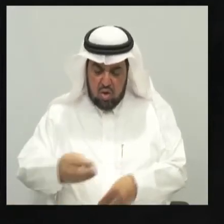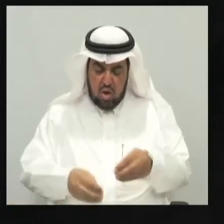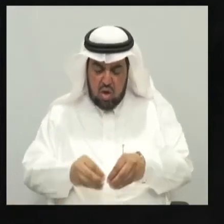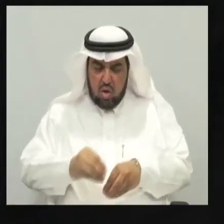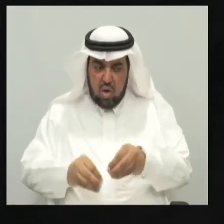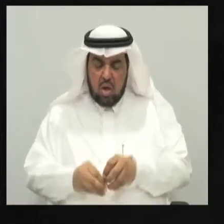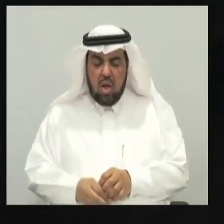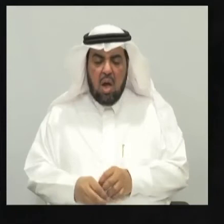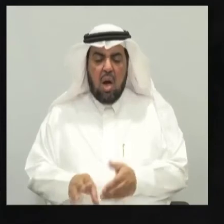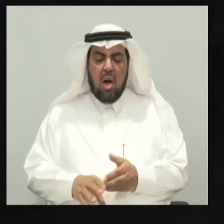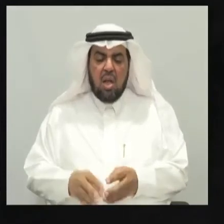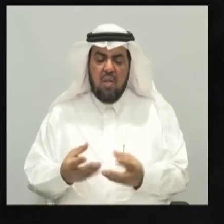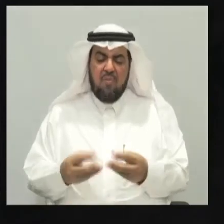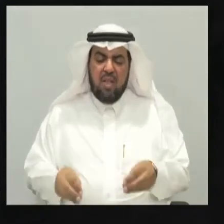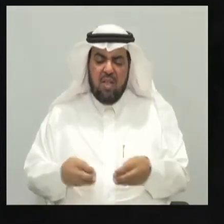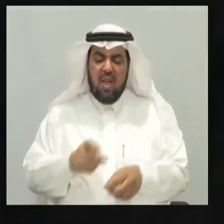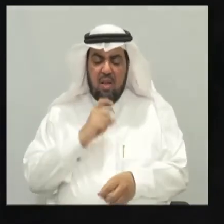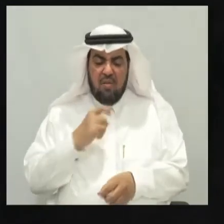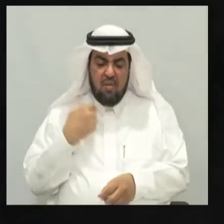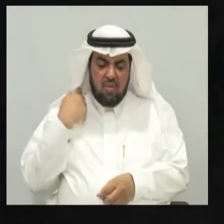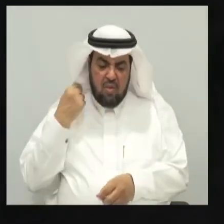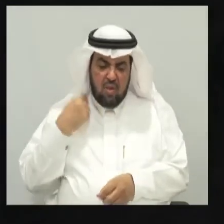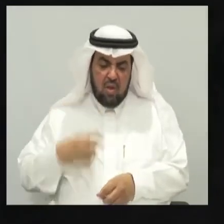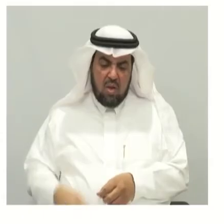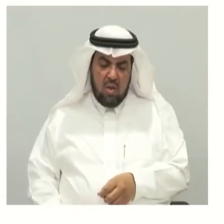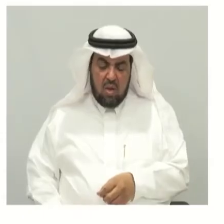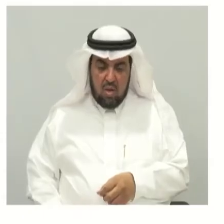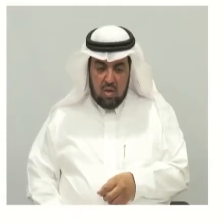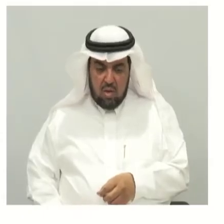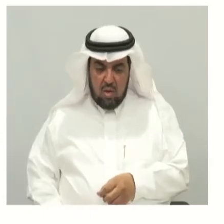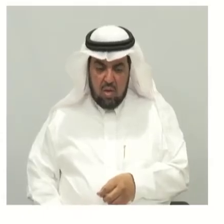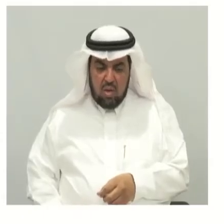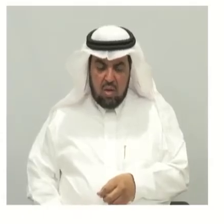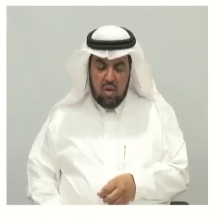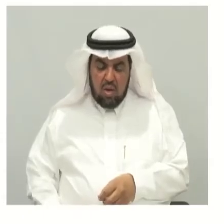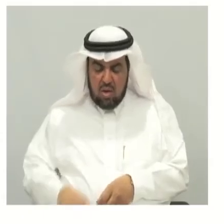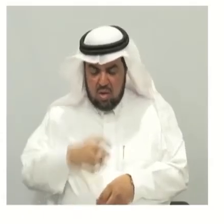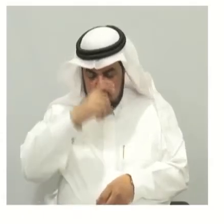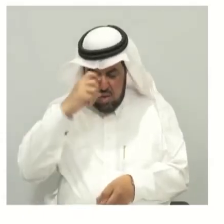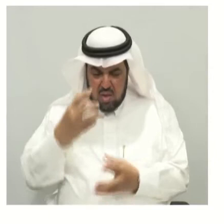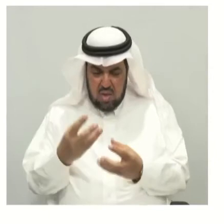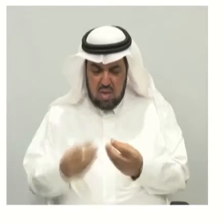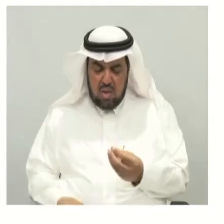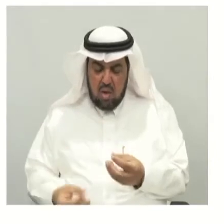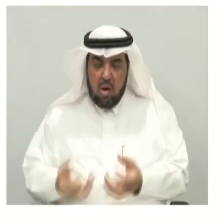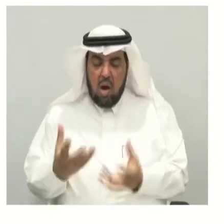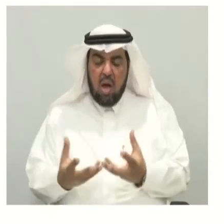يتشكل؟ لا، هو يتفتت، هش يتفتت، ليس له لمعان وليس لها بريق، درجة انصهار وغليان